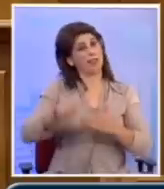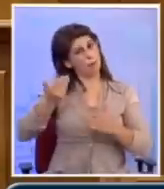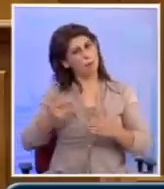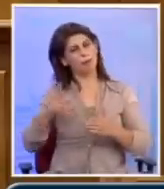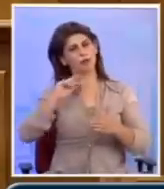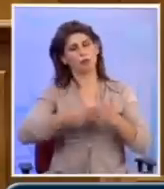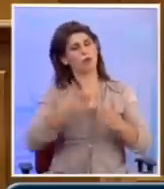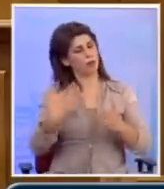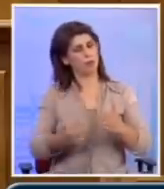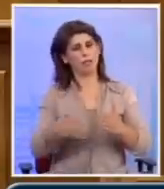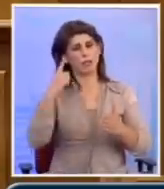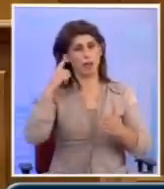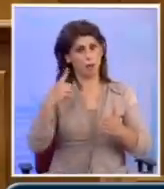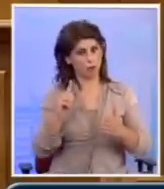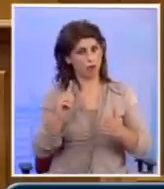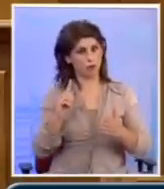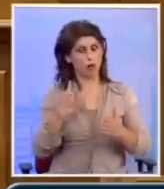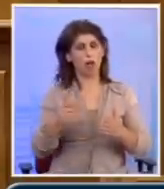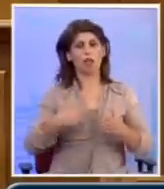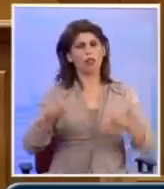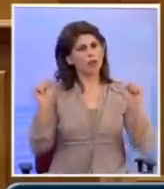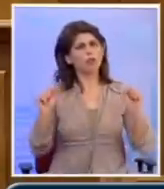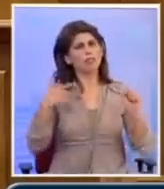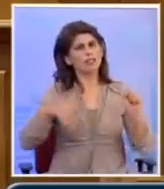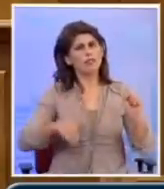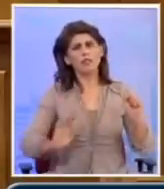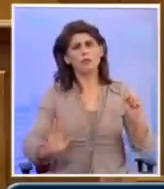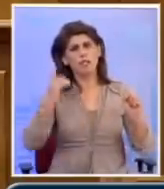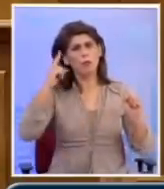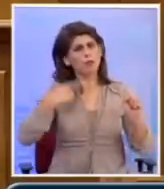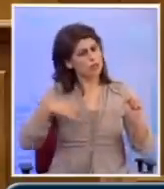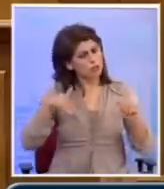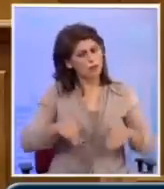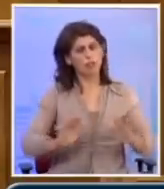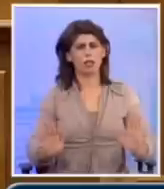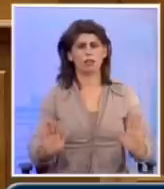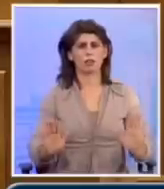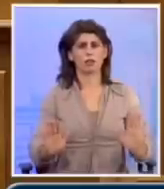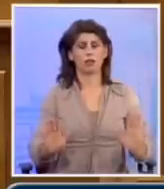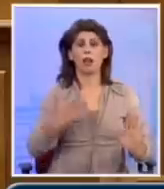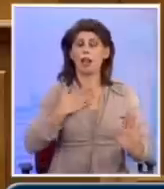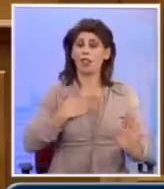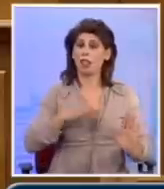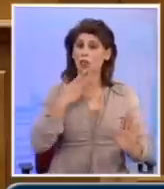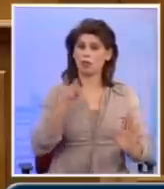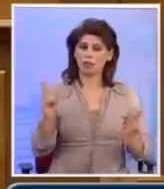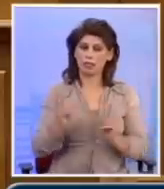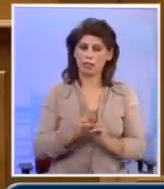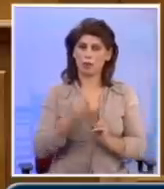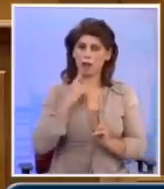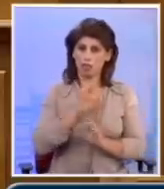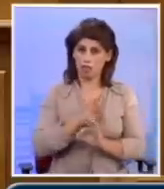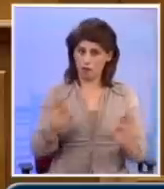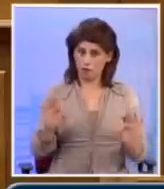μνημόνιο, σε απόψεις. Διαφωνούμε, είναι σεβαστές όμως οι απόψεις. Θέλω, δηλαδή, με δύο λόγια να σας